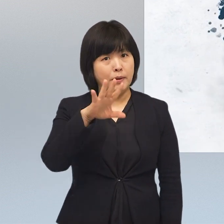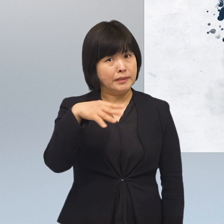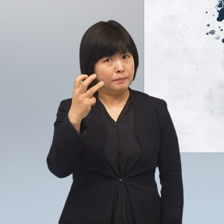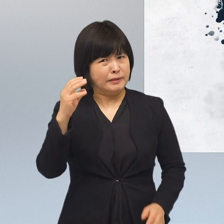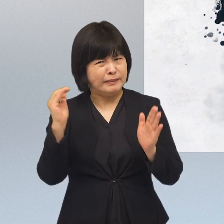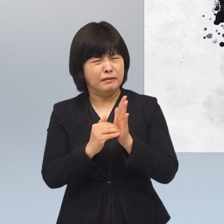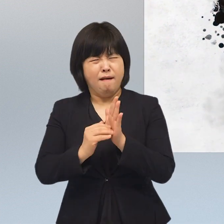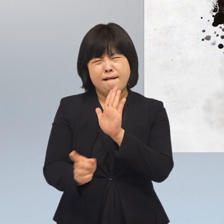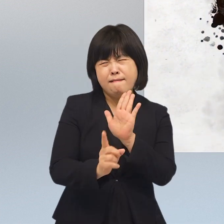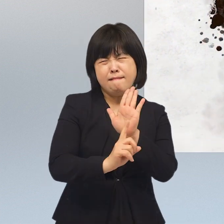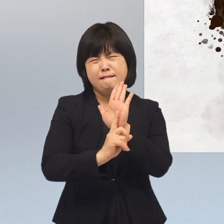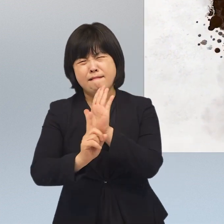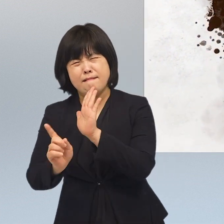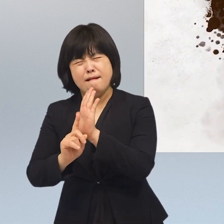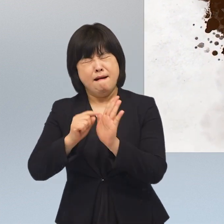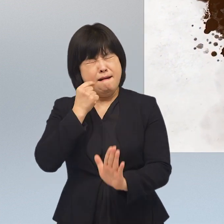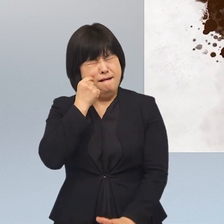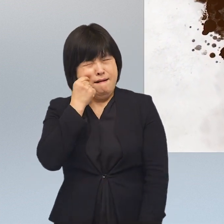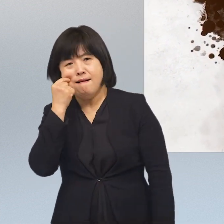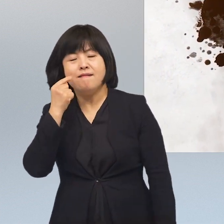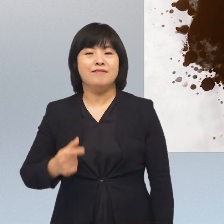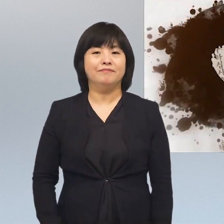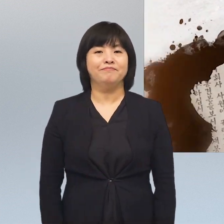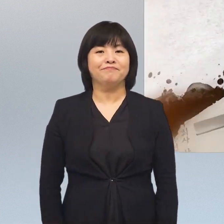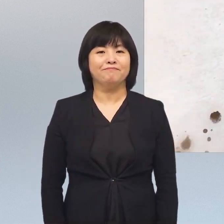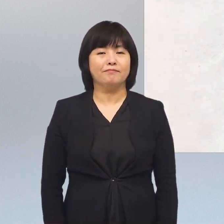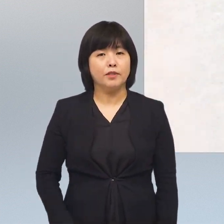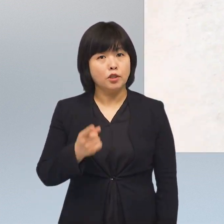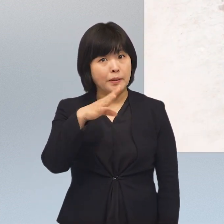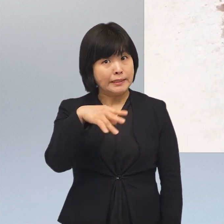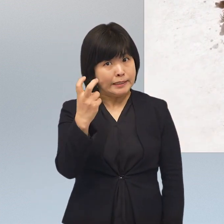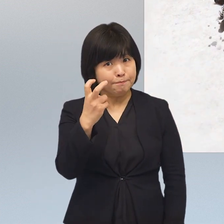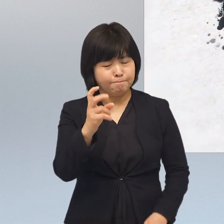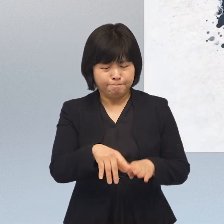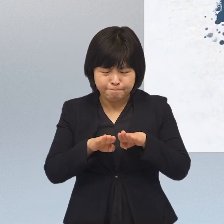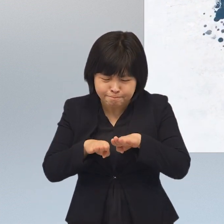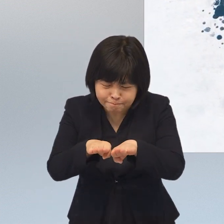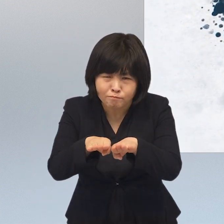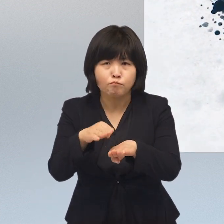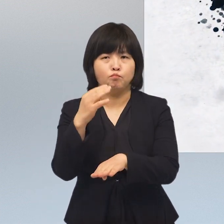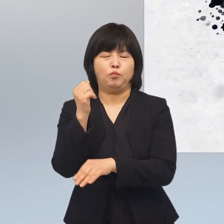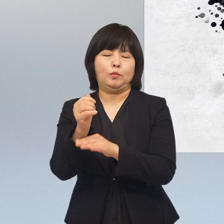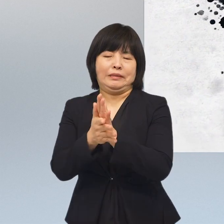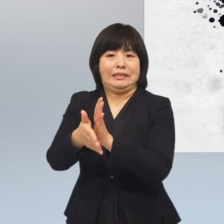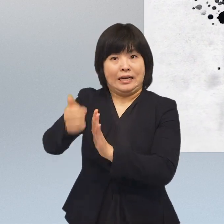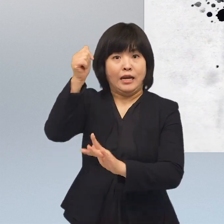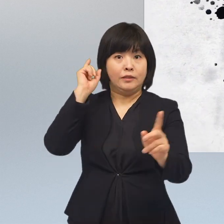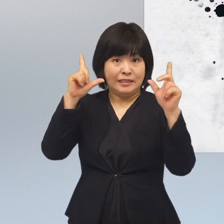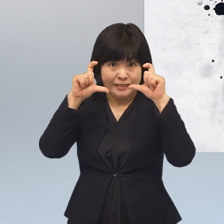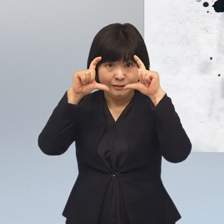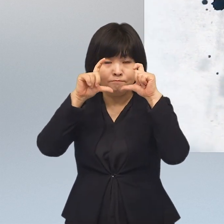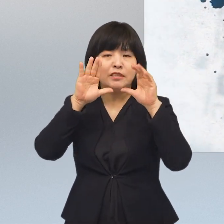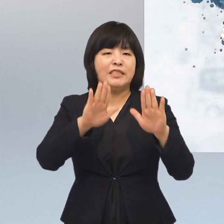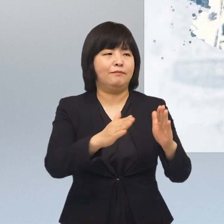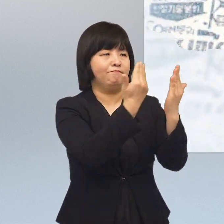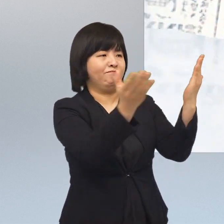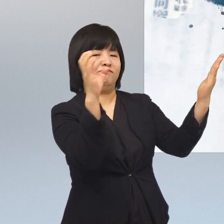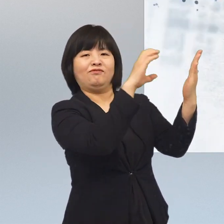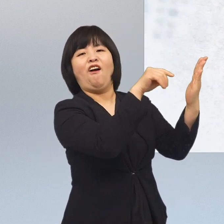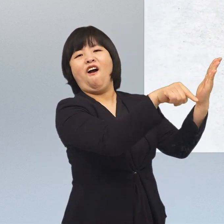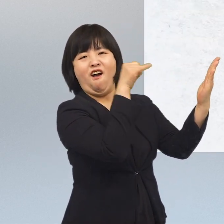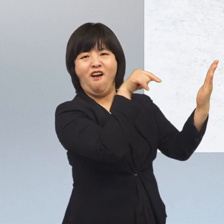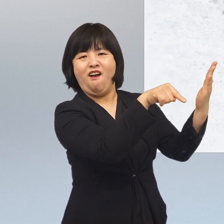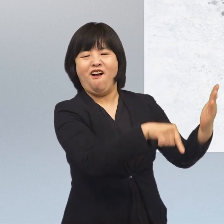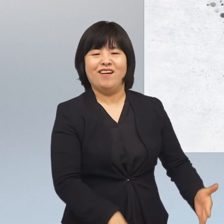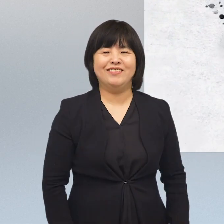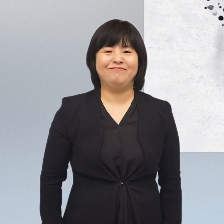돼서 1940년대까지 굉장히 활발하게 이 영업을 했었었고요. 그래서 1920년대 때의 어떤 그 싱거미싱 본사의